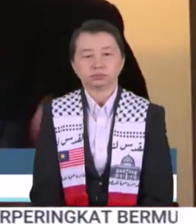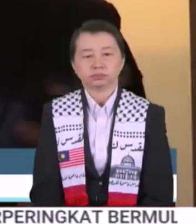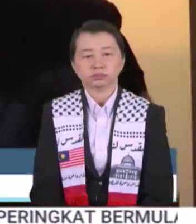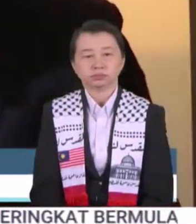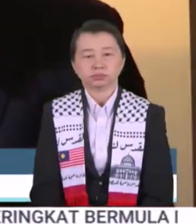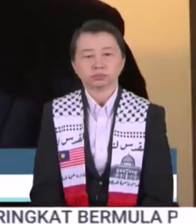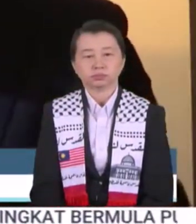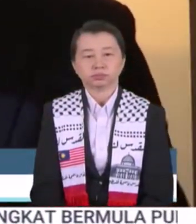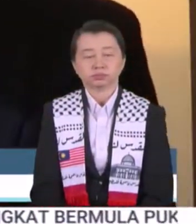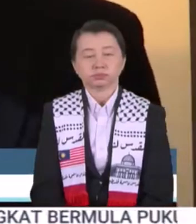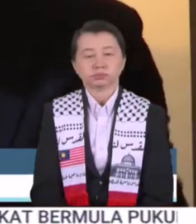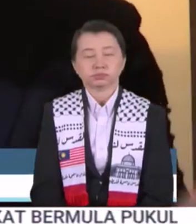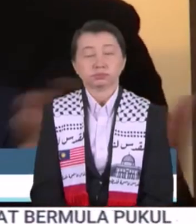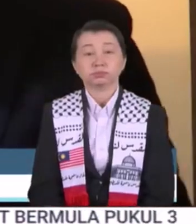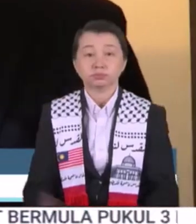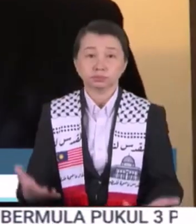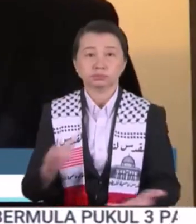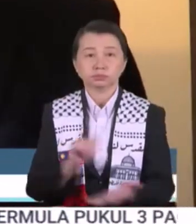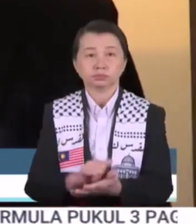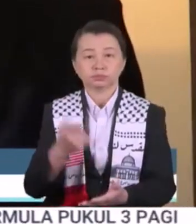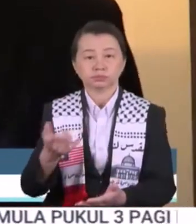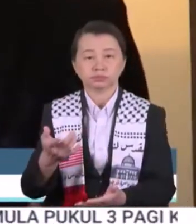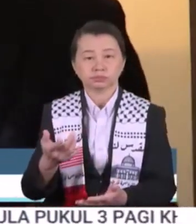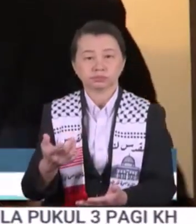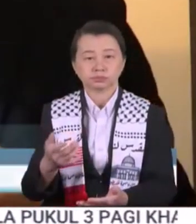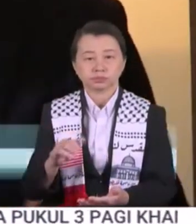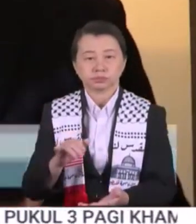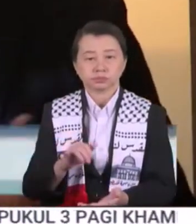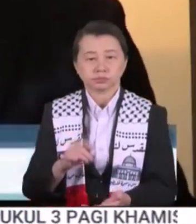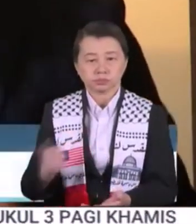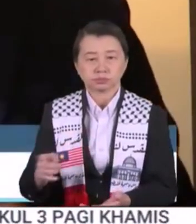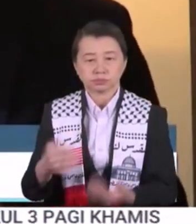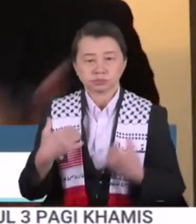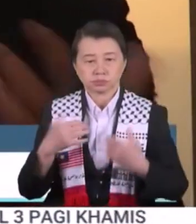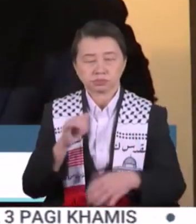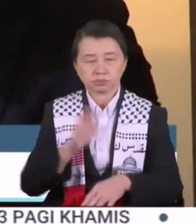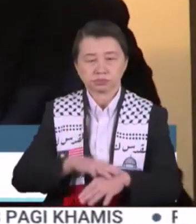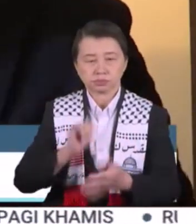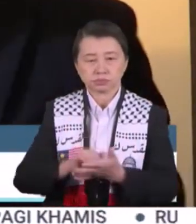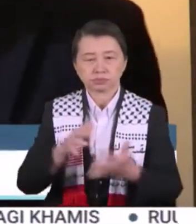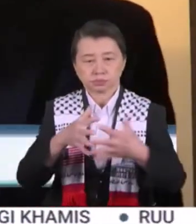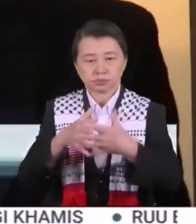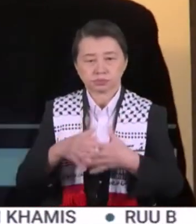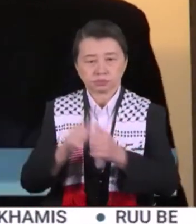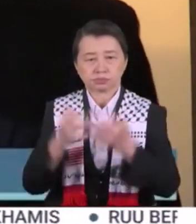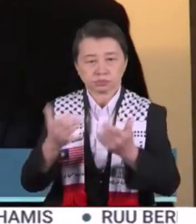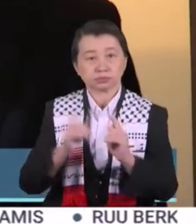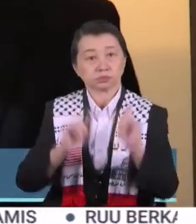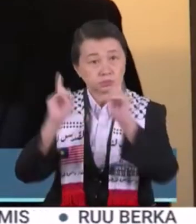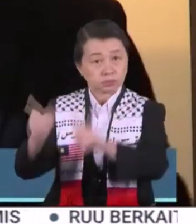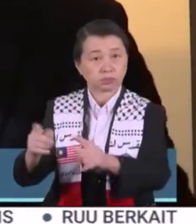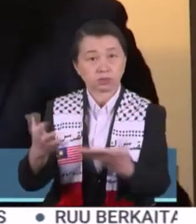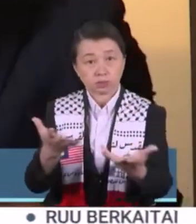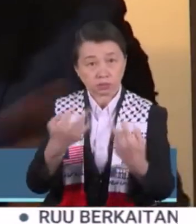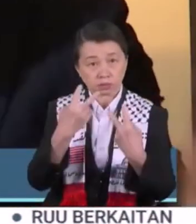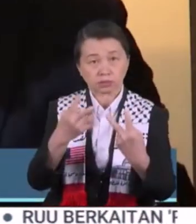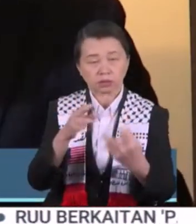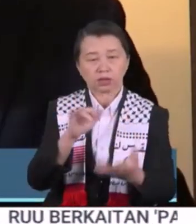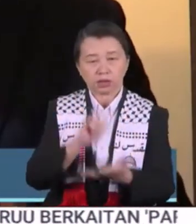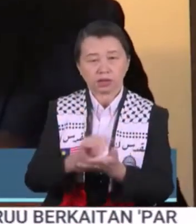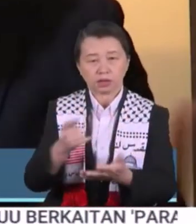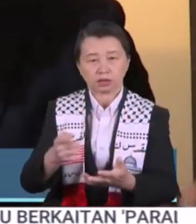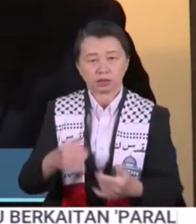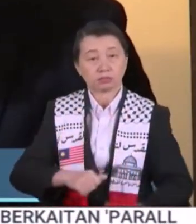As well, it's a two-way street. It's not only about others coming to the U.S. We want to encourage Americans to also go overseas. And so there